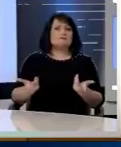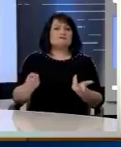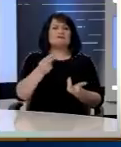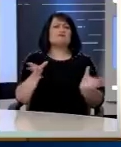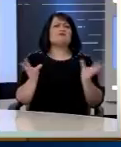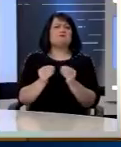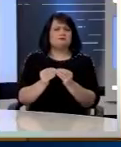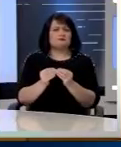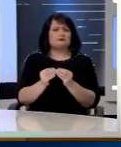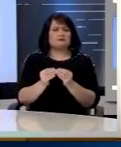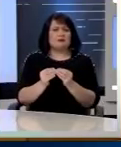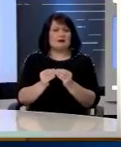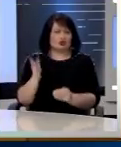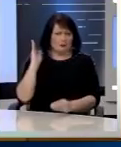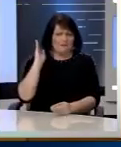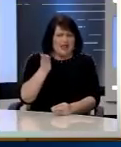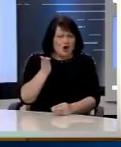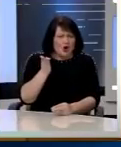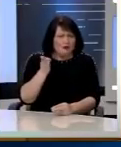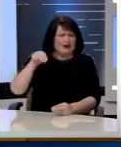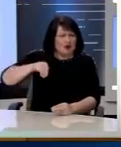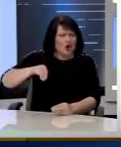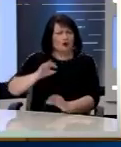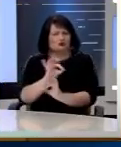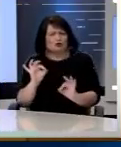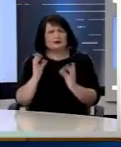αφορά το ποινικό του Μητρό και όσον αφορά